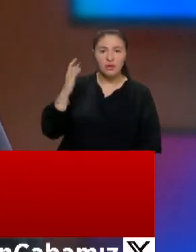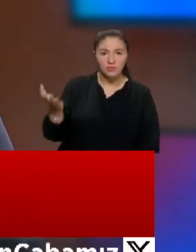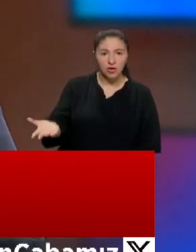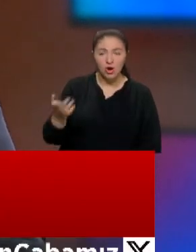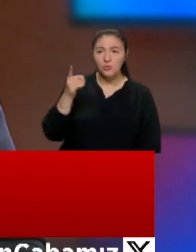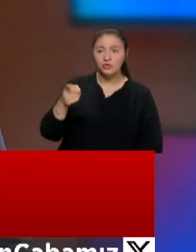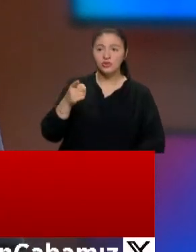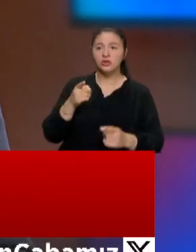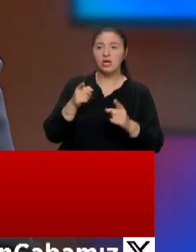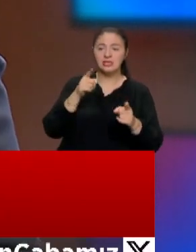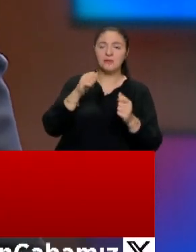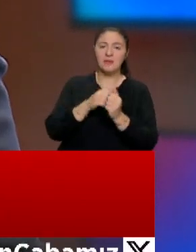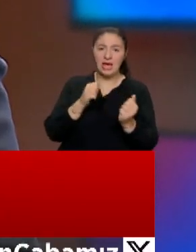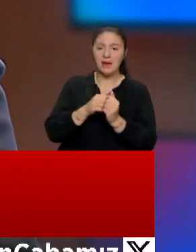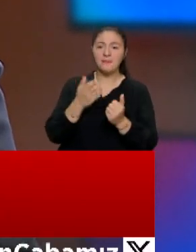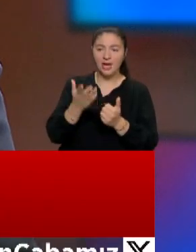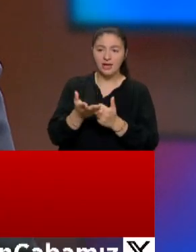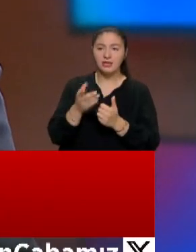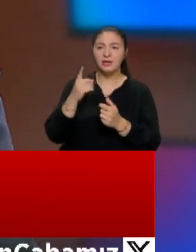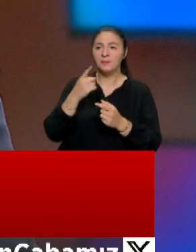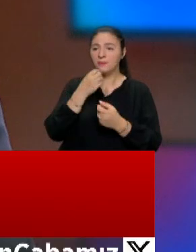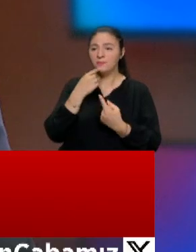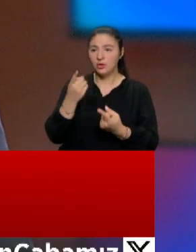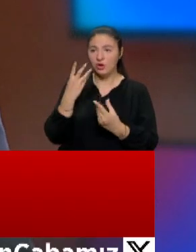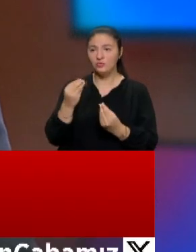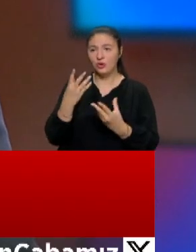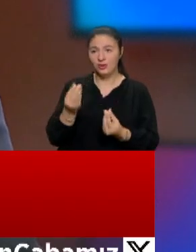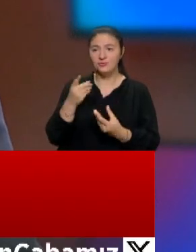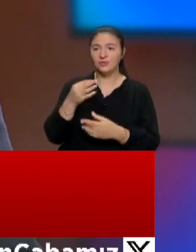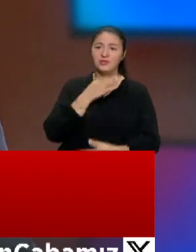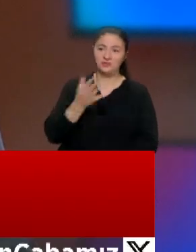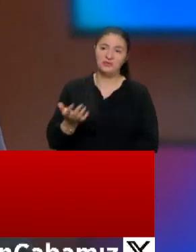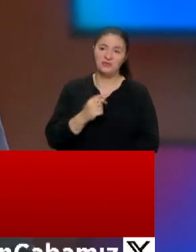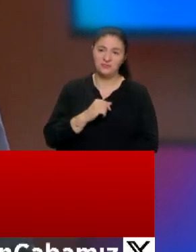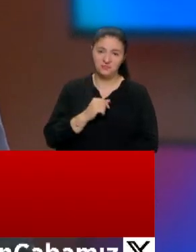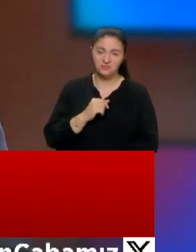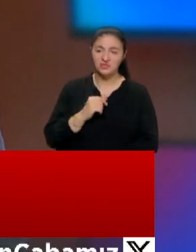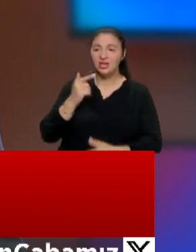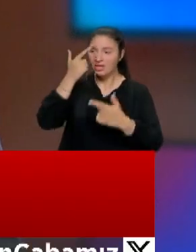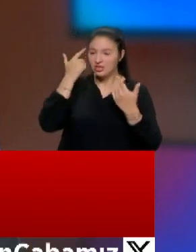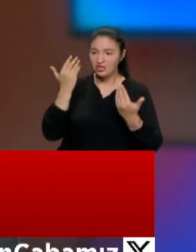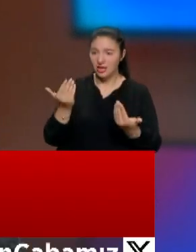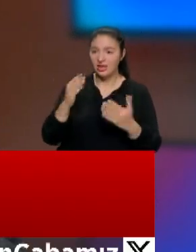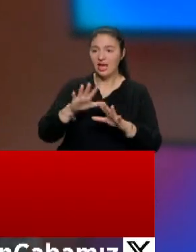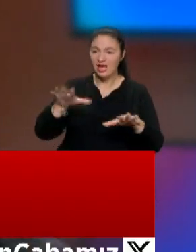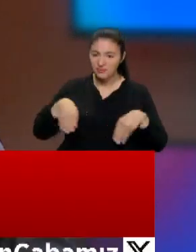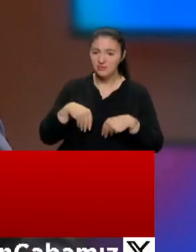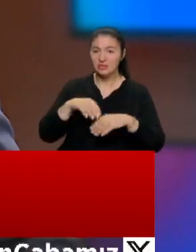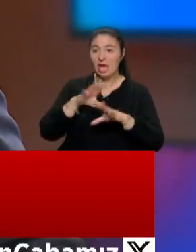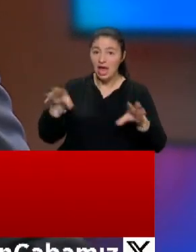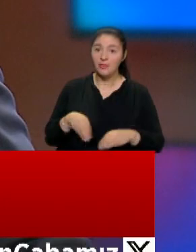bunu aracılığınızla da bildirmiş oldum size Çok teşekkür ediyorum İnşallah hepimiz